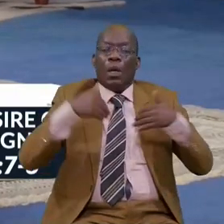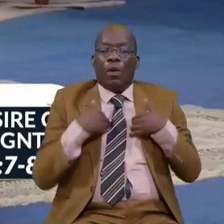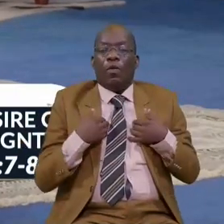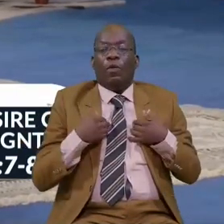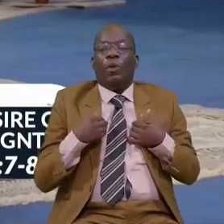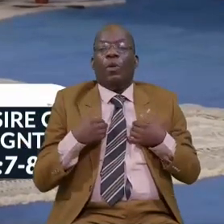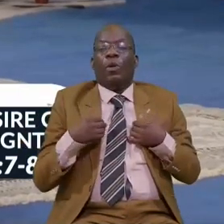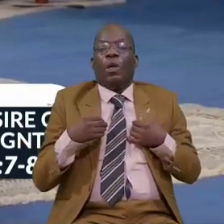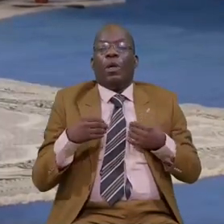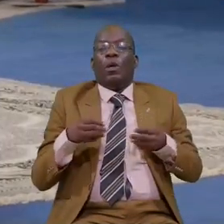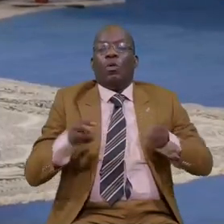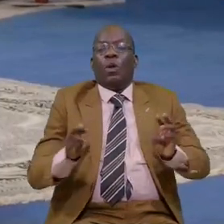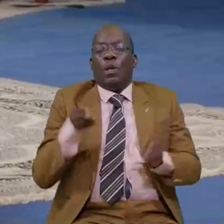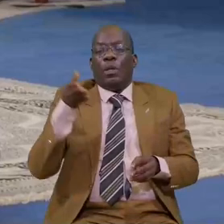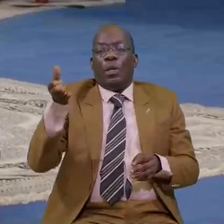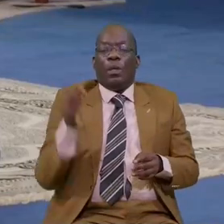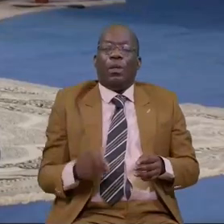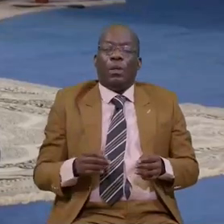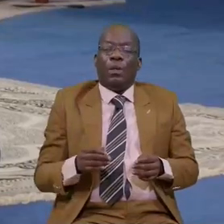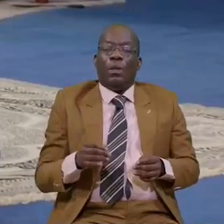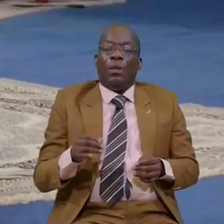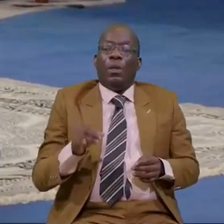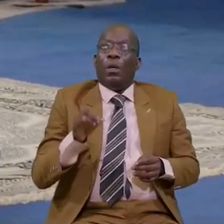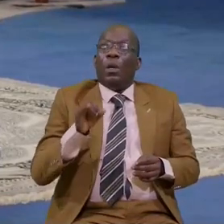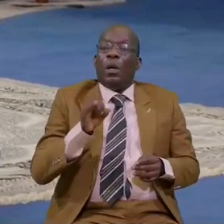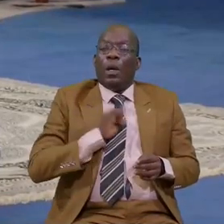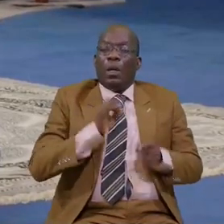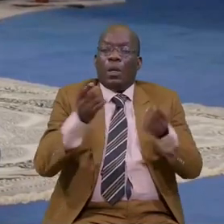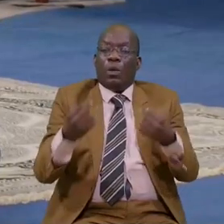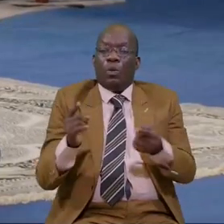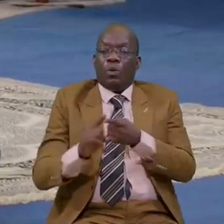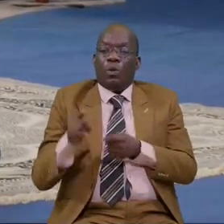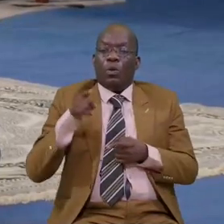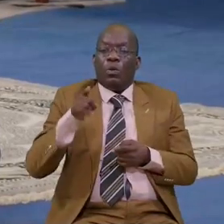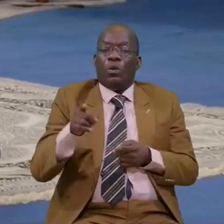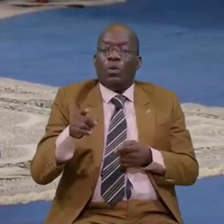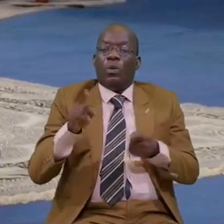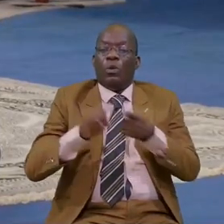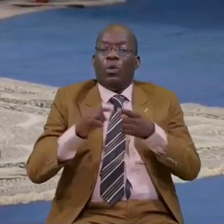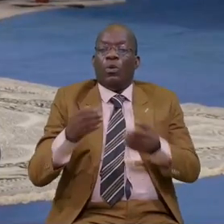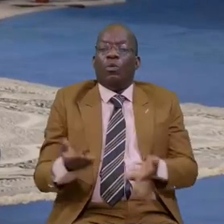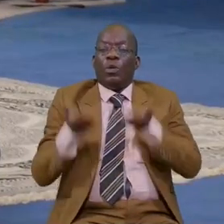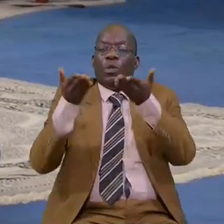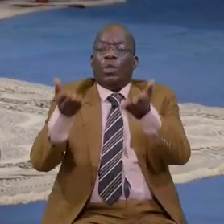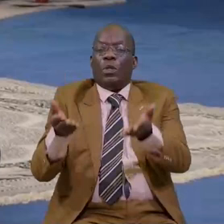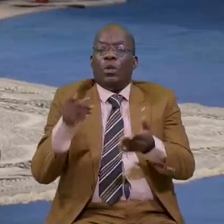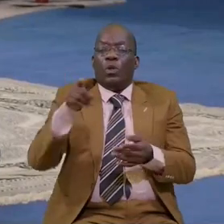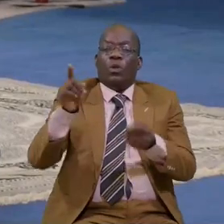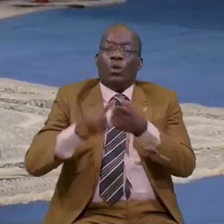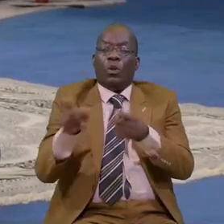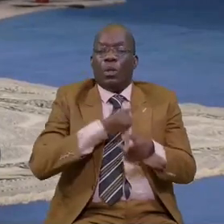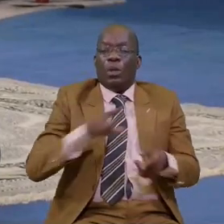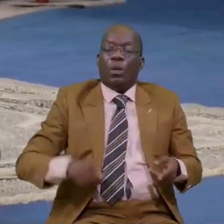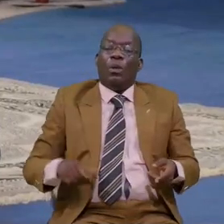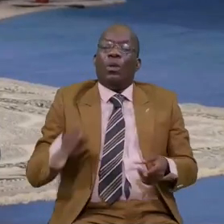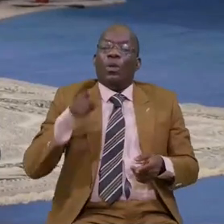l'injustice, l'impureté n'aient pas de place là-bas. Et je viens maintenant pour